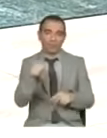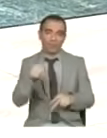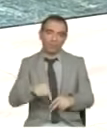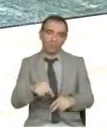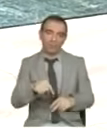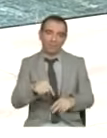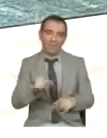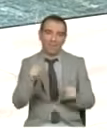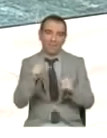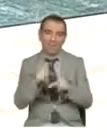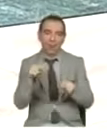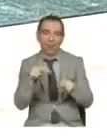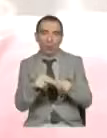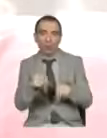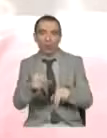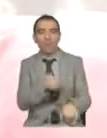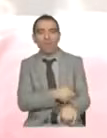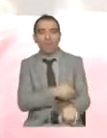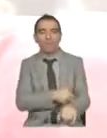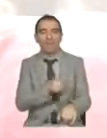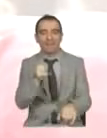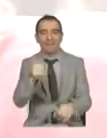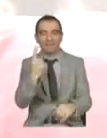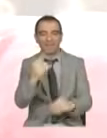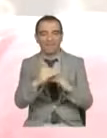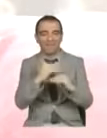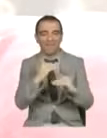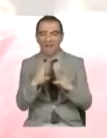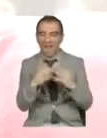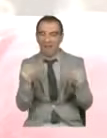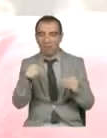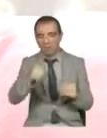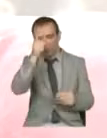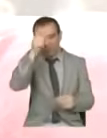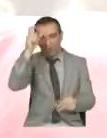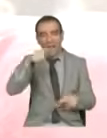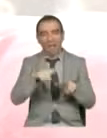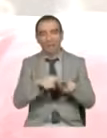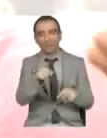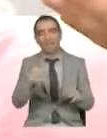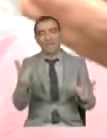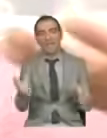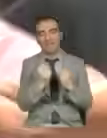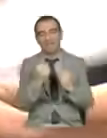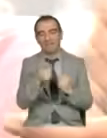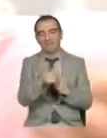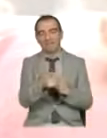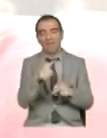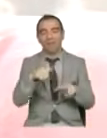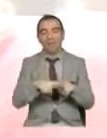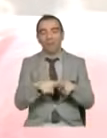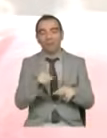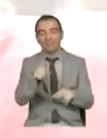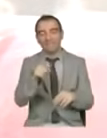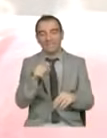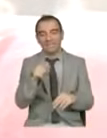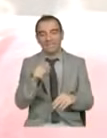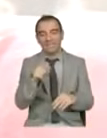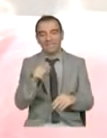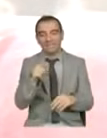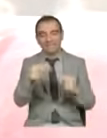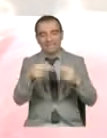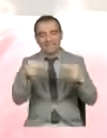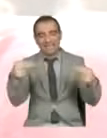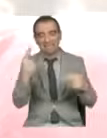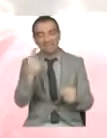burada. Demokratik Kongo bir vatandaş kaybetti ama Türkiye Abdülkerim'i kazandı. Abdülkerim'in hikayesini bir